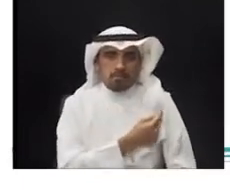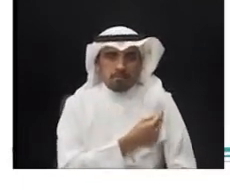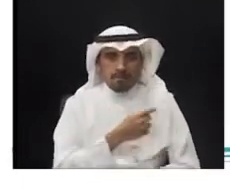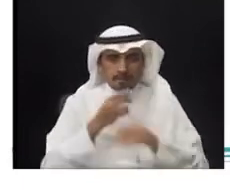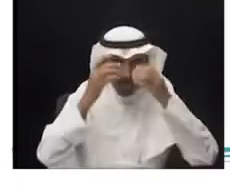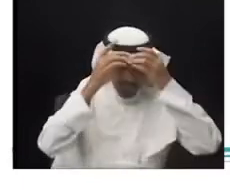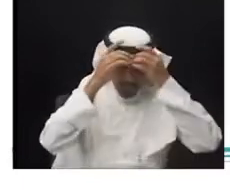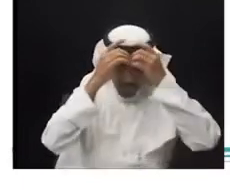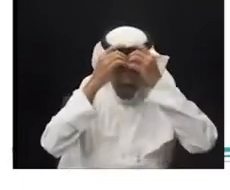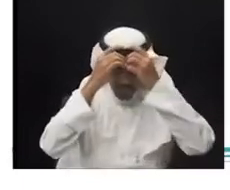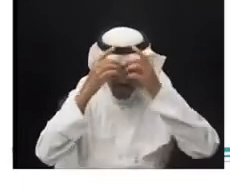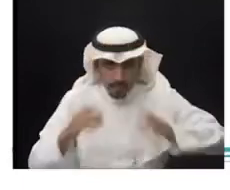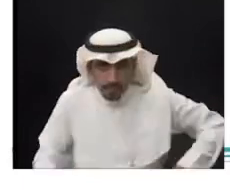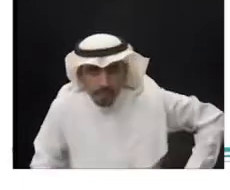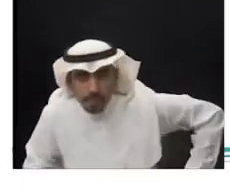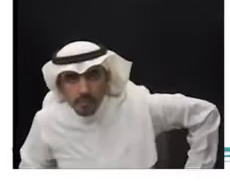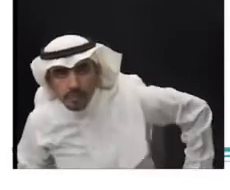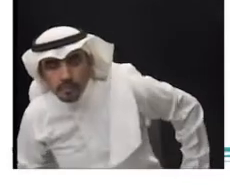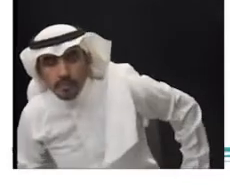والصحة.